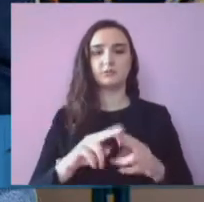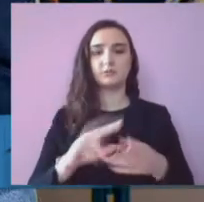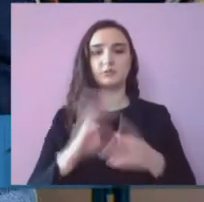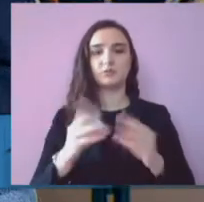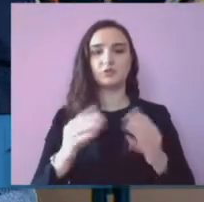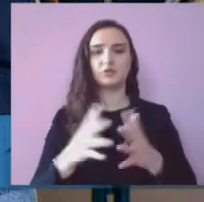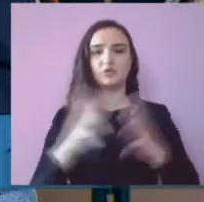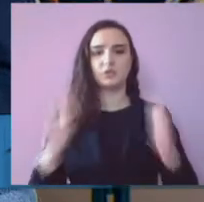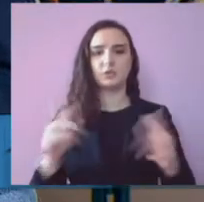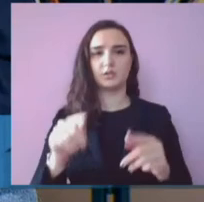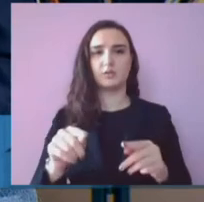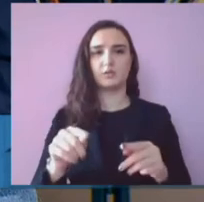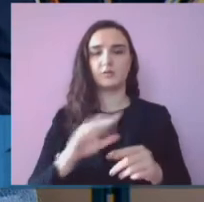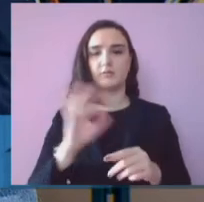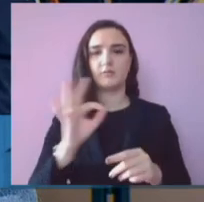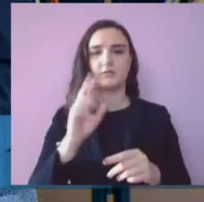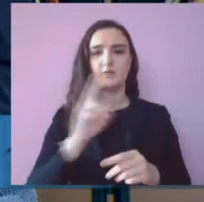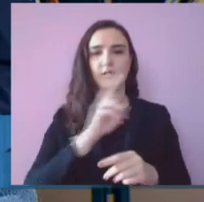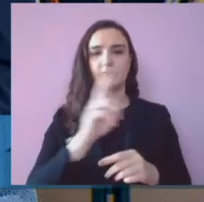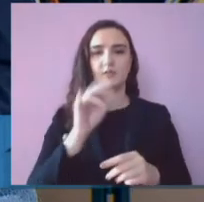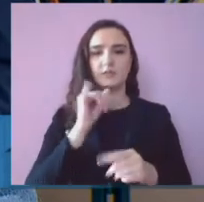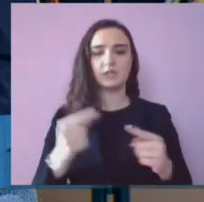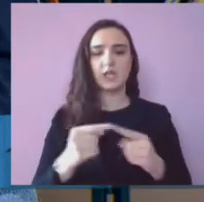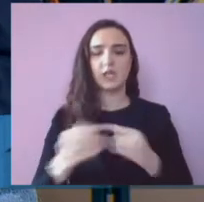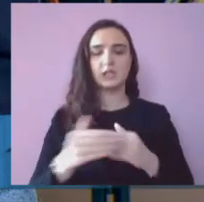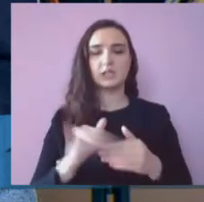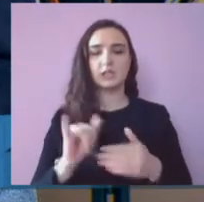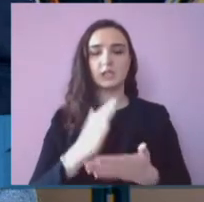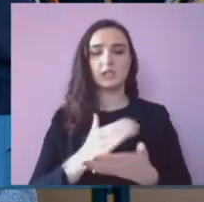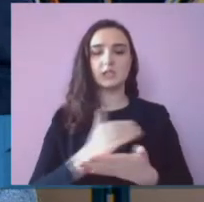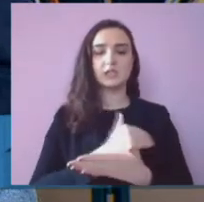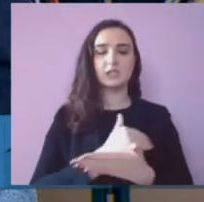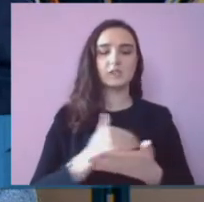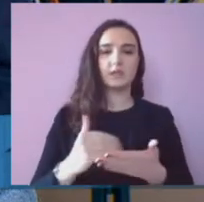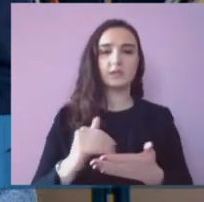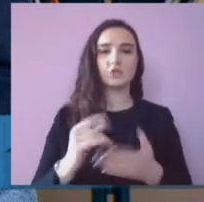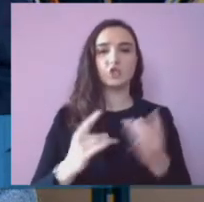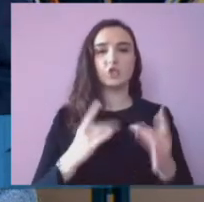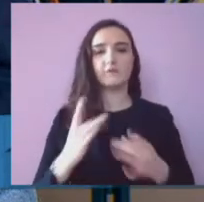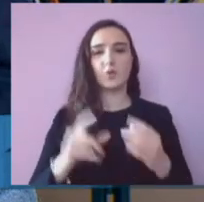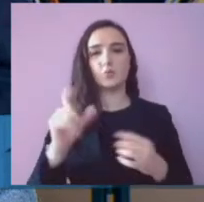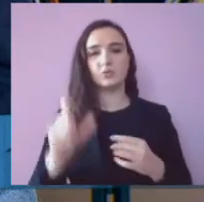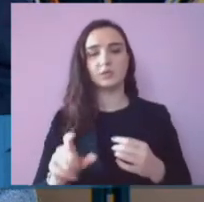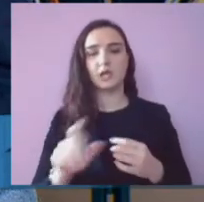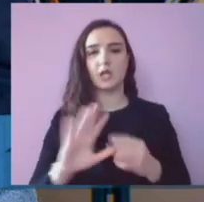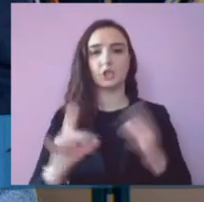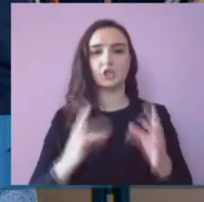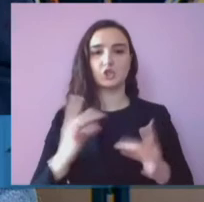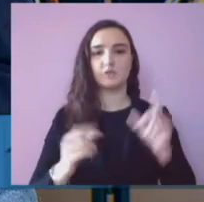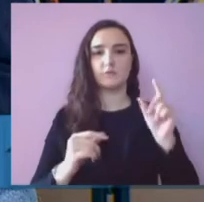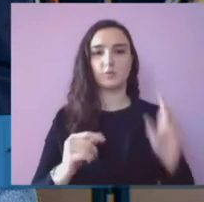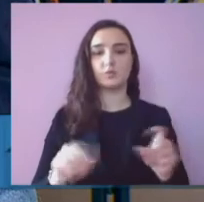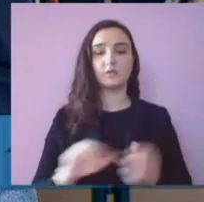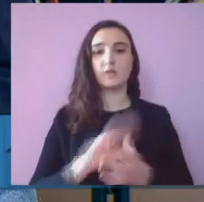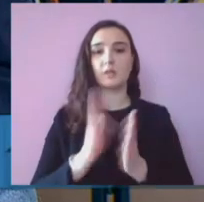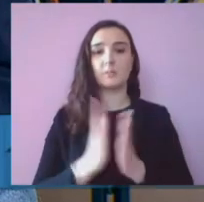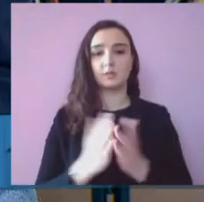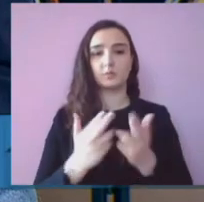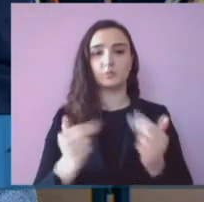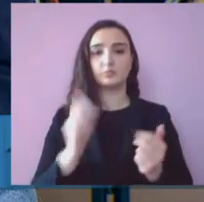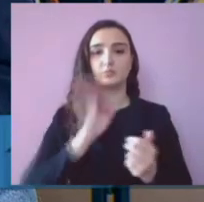ცნება, ვერავინ ვერ დაადგენს სად არის ზღვარი არა ჭირვეულსა და ჭირვეულოს შორის. რა თქმა უნდა, ეს ყველაფერი